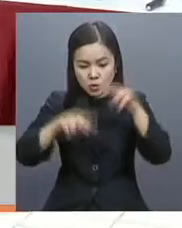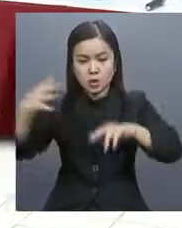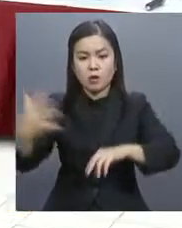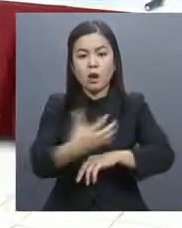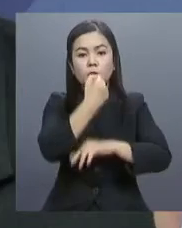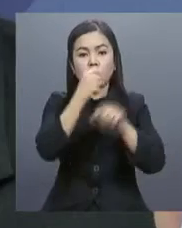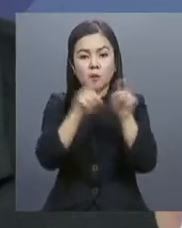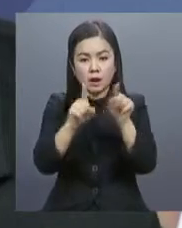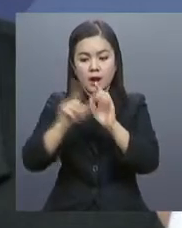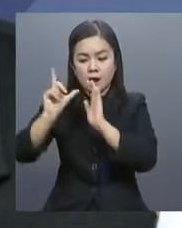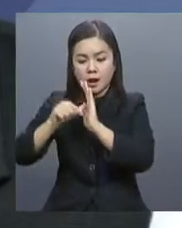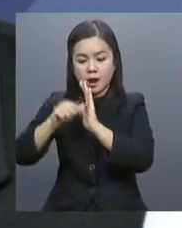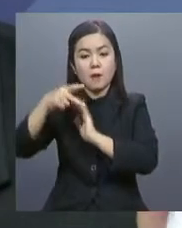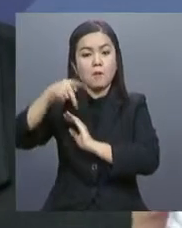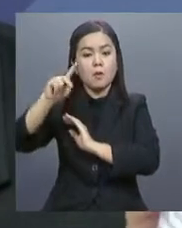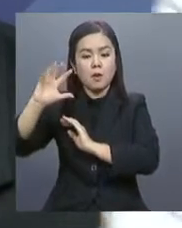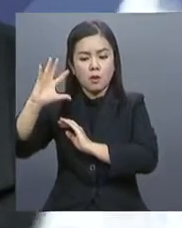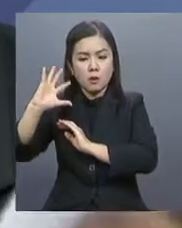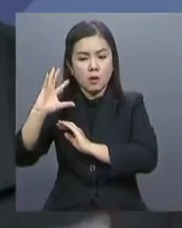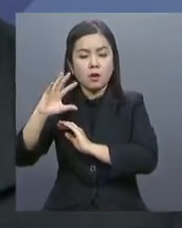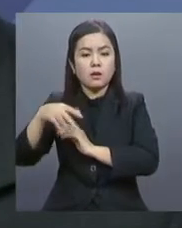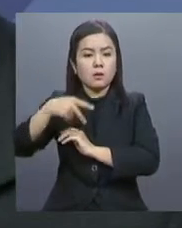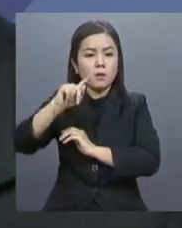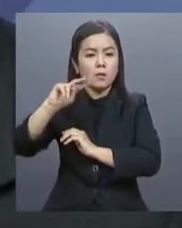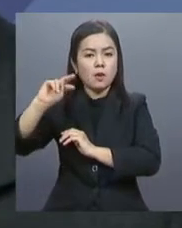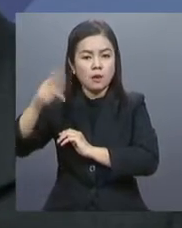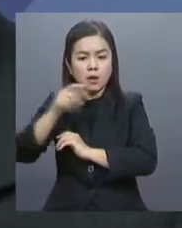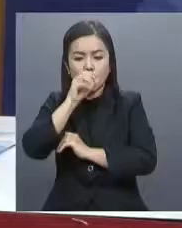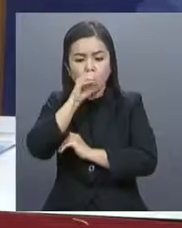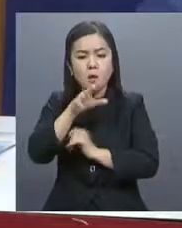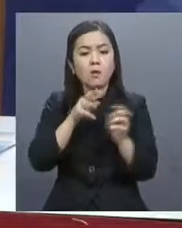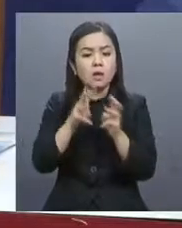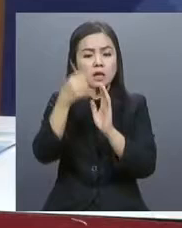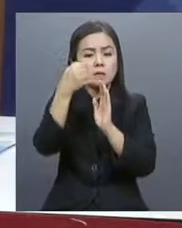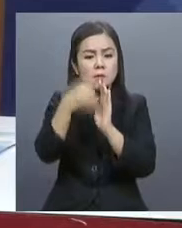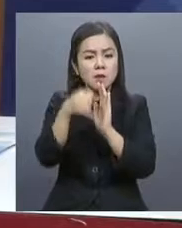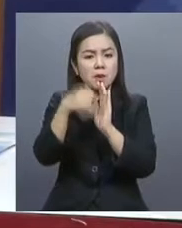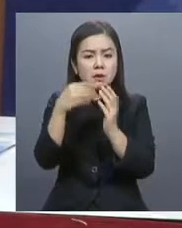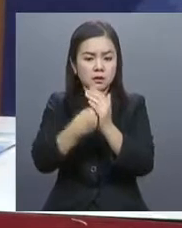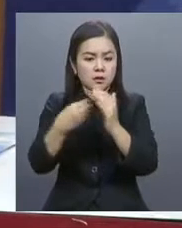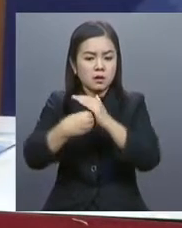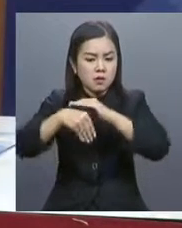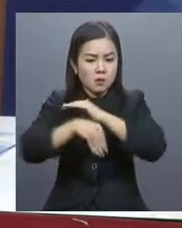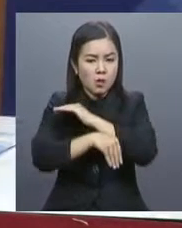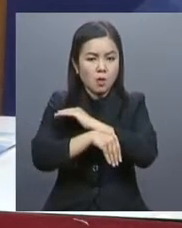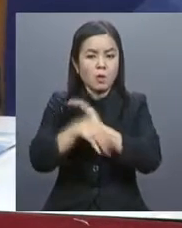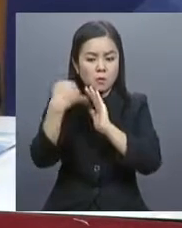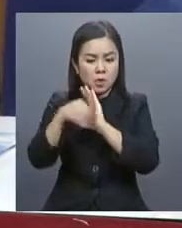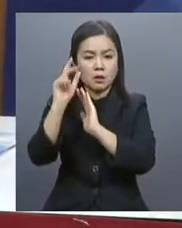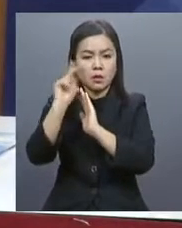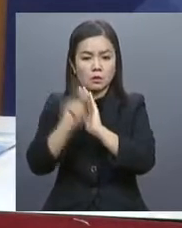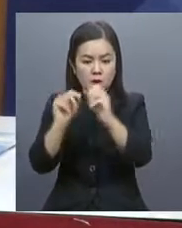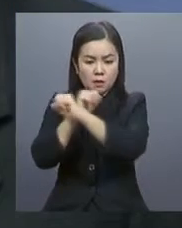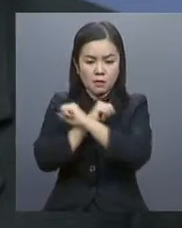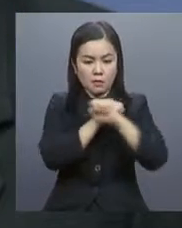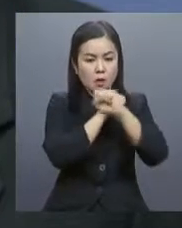เลขาธิการปปง.ระบุว่าการกระทำของพันตำรวจตรีปรากรมถือเป็นการกระทำโดยทุจริตมีความผิดตามพระราชบัญญัติป้องกันและ